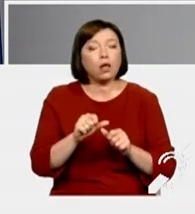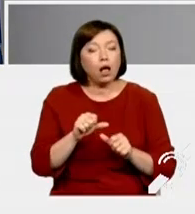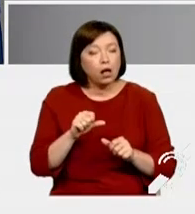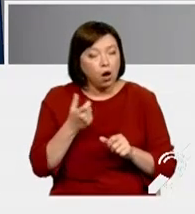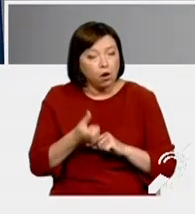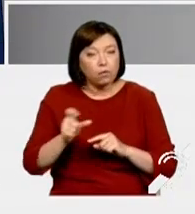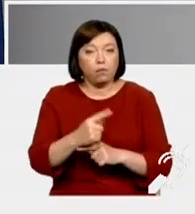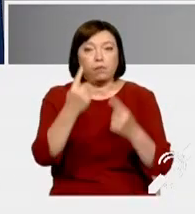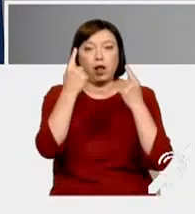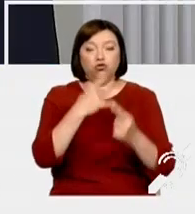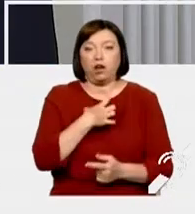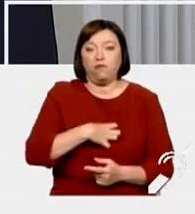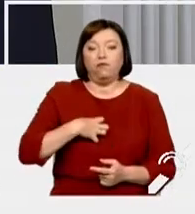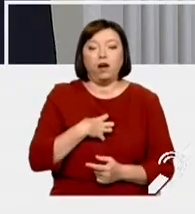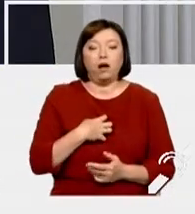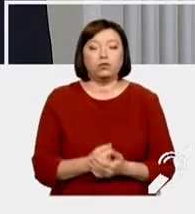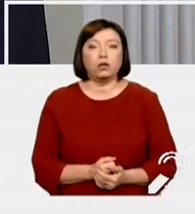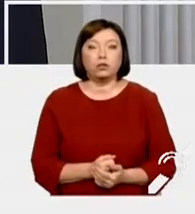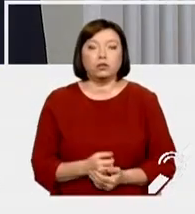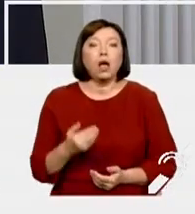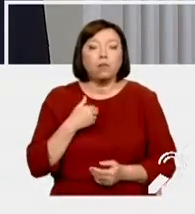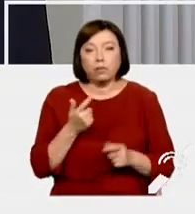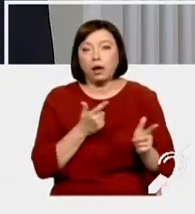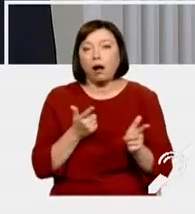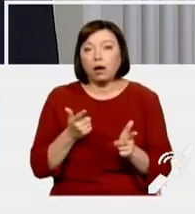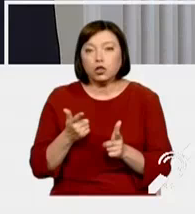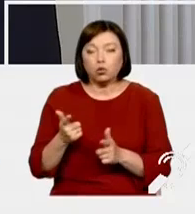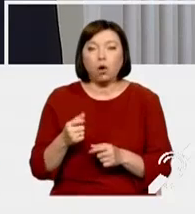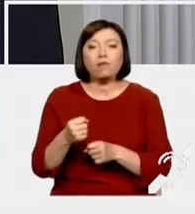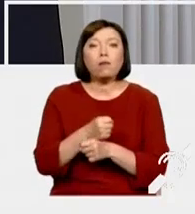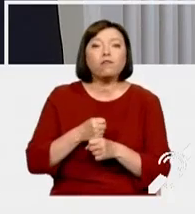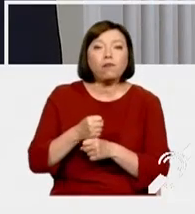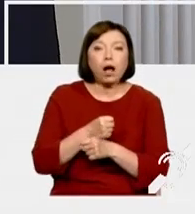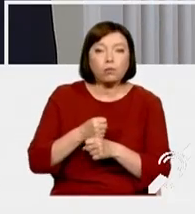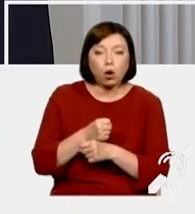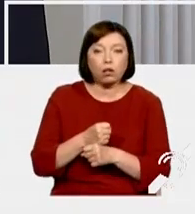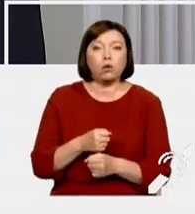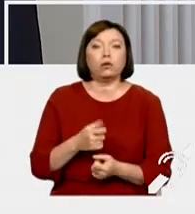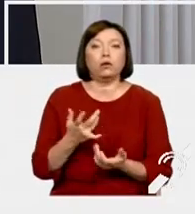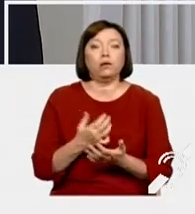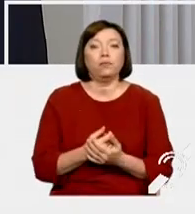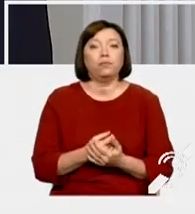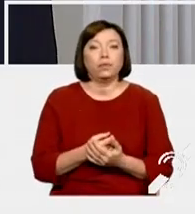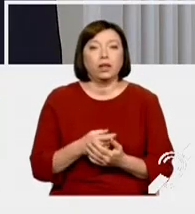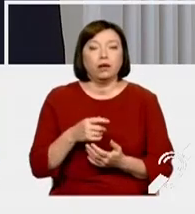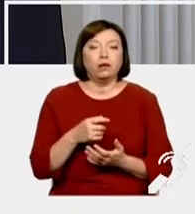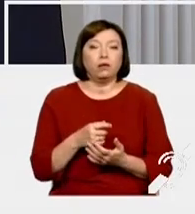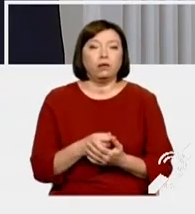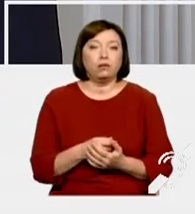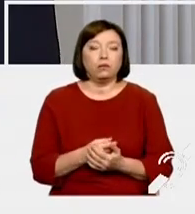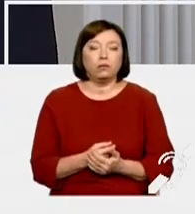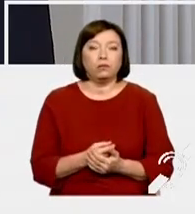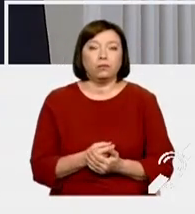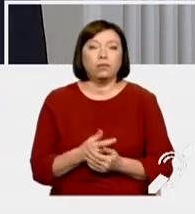importanță deci noi pregătim în farmacologie pregătim în farmacologie clinică